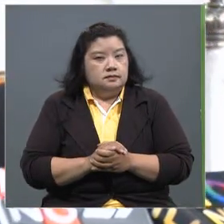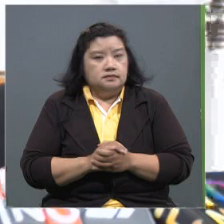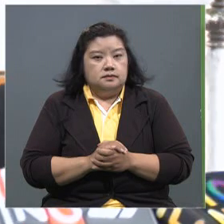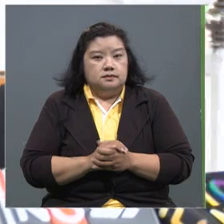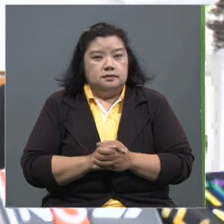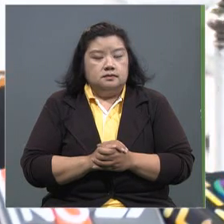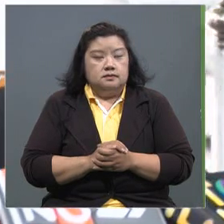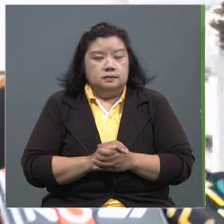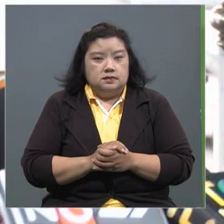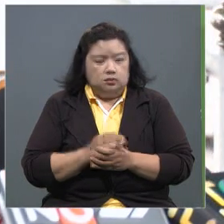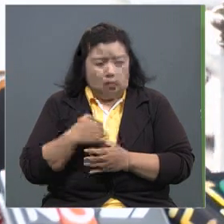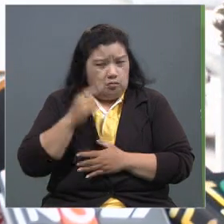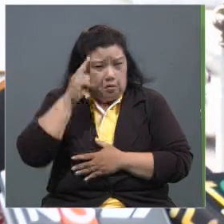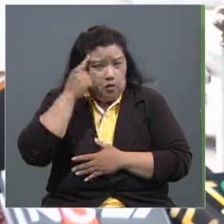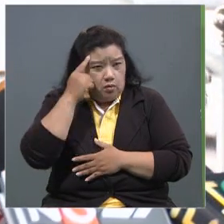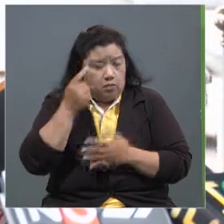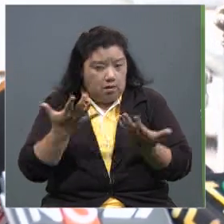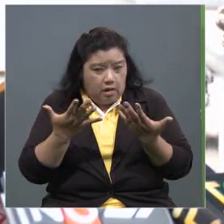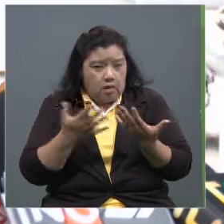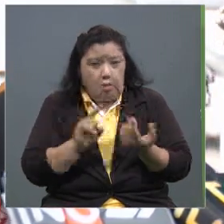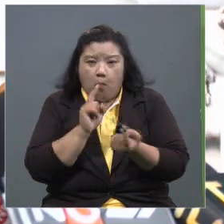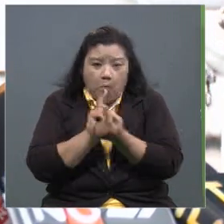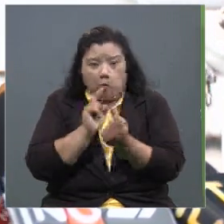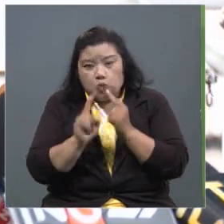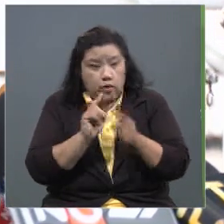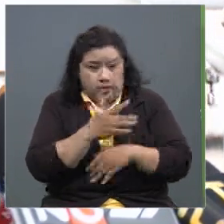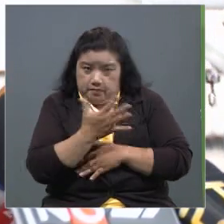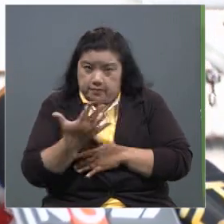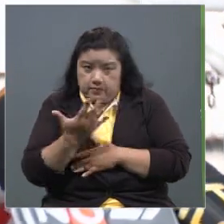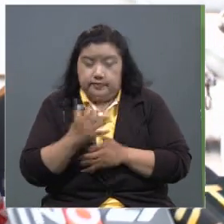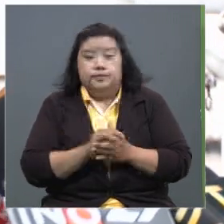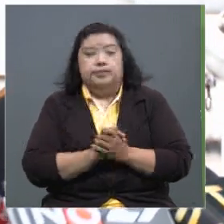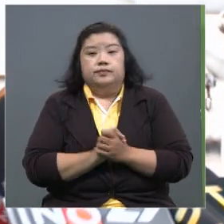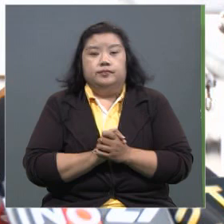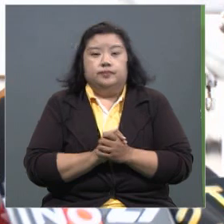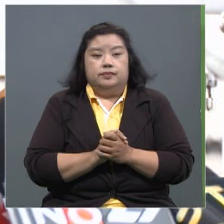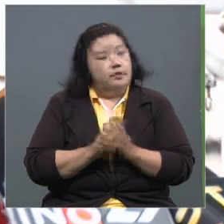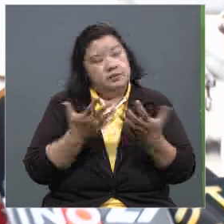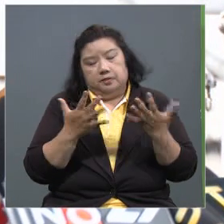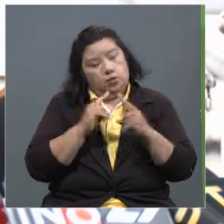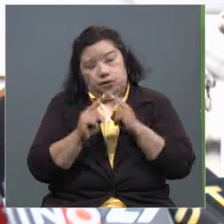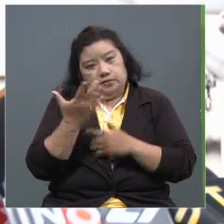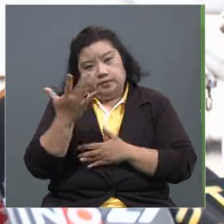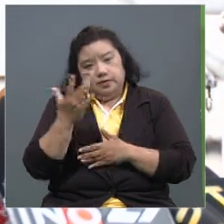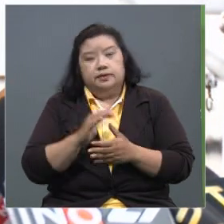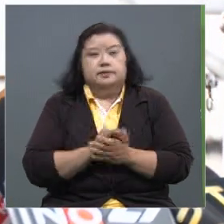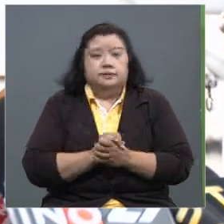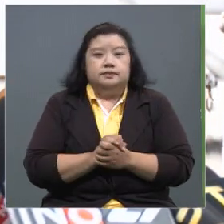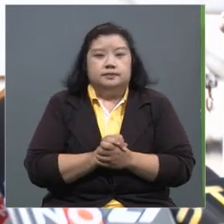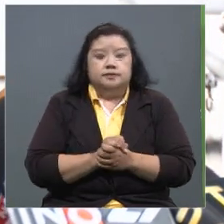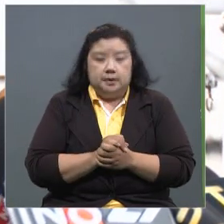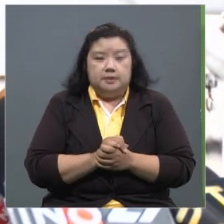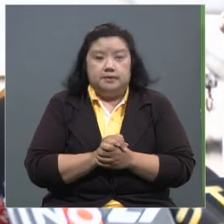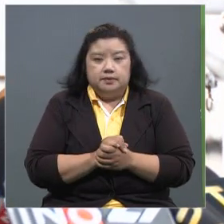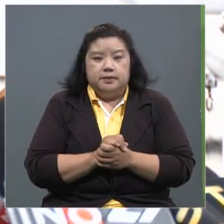ผบ. ยังไม่รู้เลยยังไม่ได้คุยประเด็นนี้นะไม่ได้คุยไม่ได้คุย